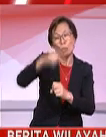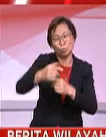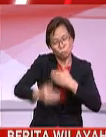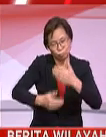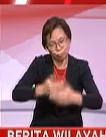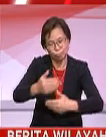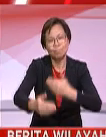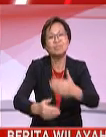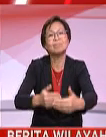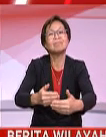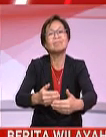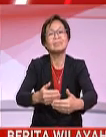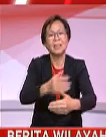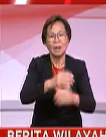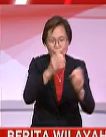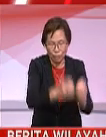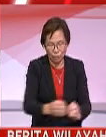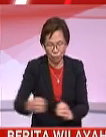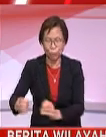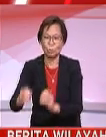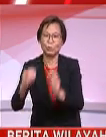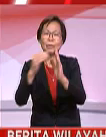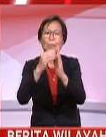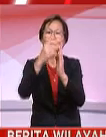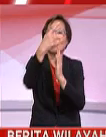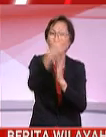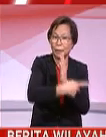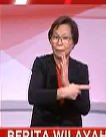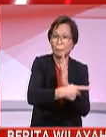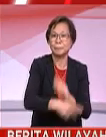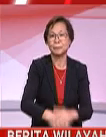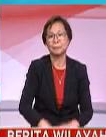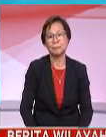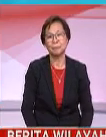maju ke hadapan dalam penganjuran sesebuah acara.